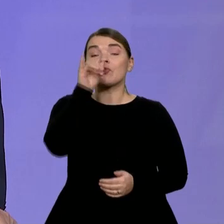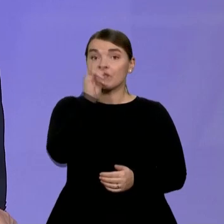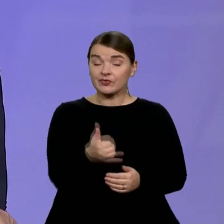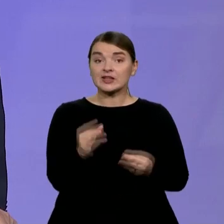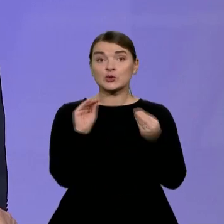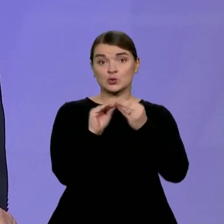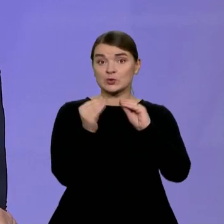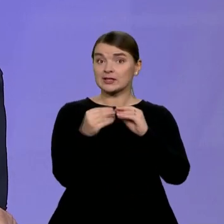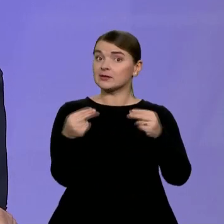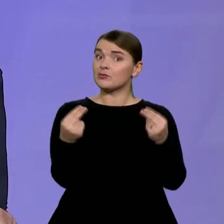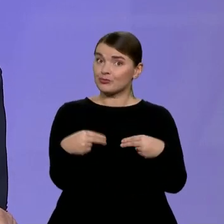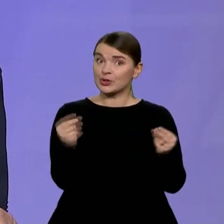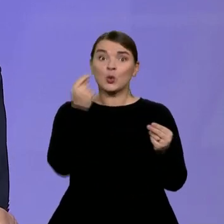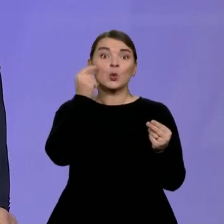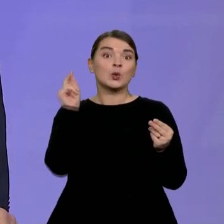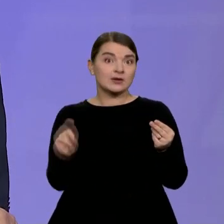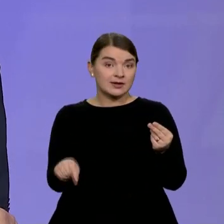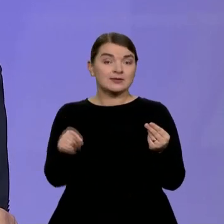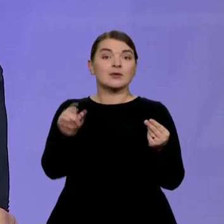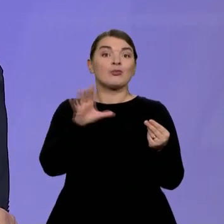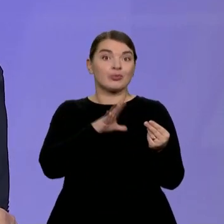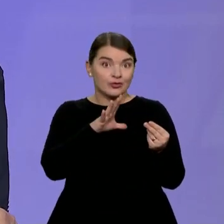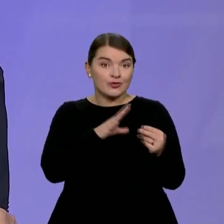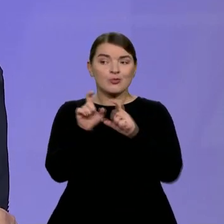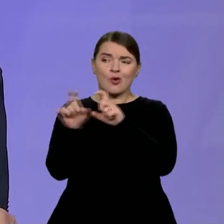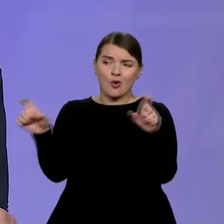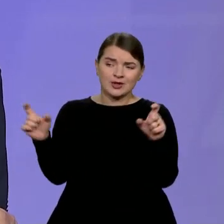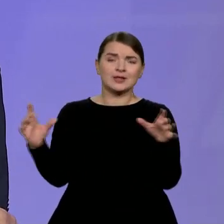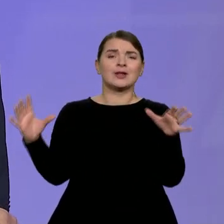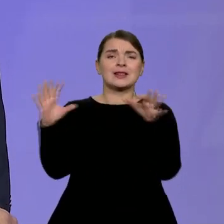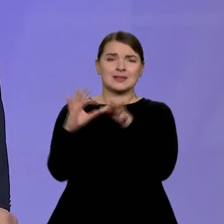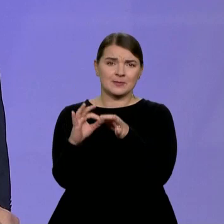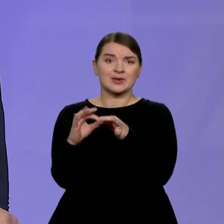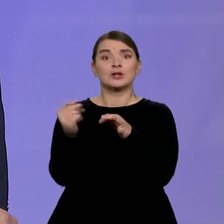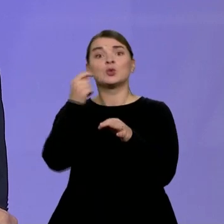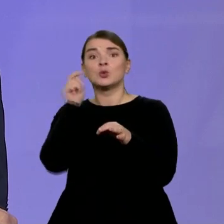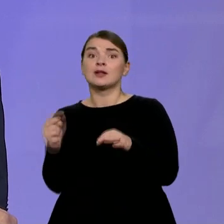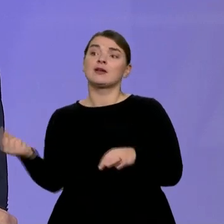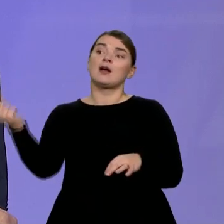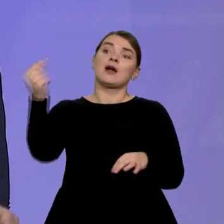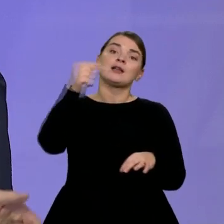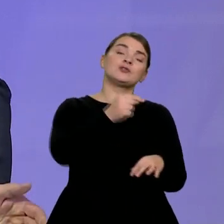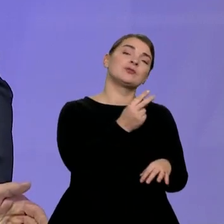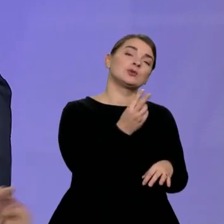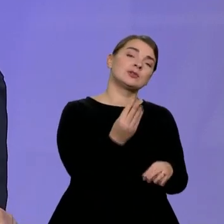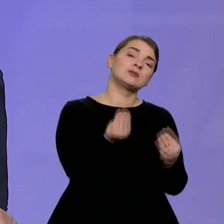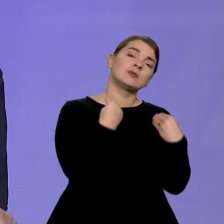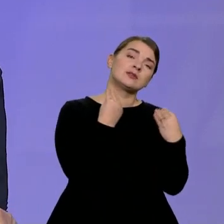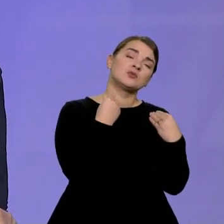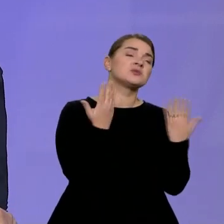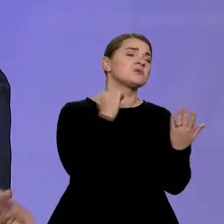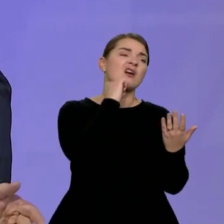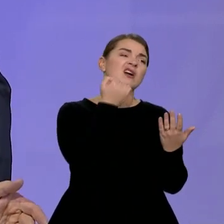su Ukrainos mokymo įstaigom, kad atvažiuotų ukrainiečiai, atvažiuoja, keli pasipabūna, sako, čia nėra ką